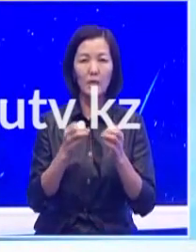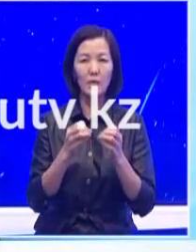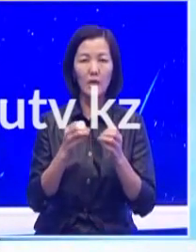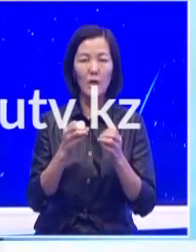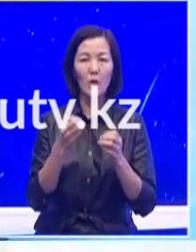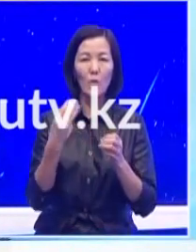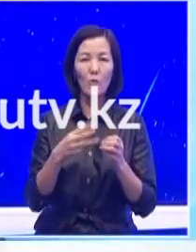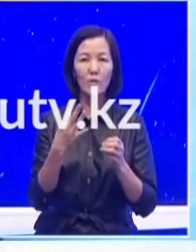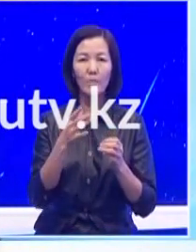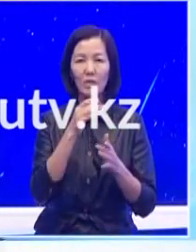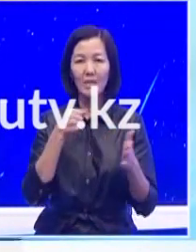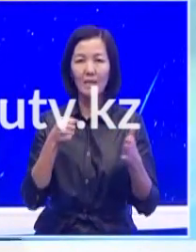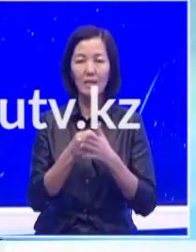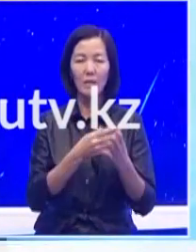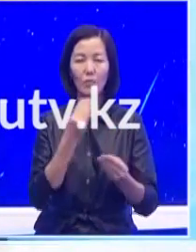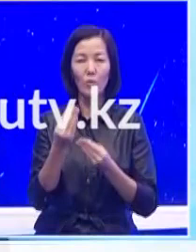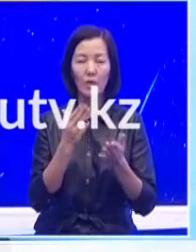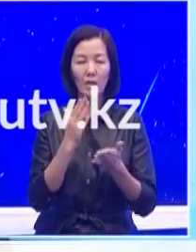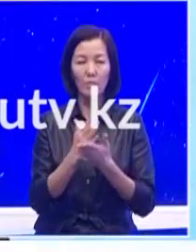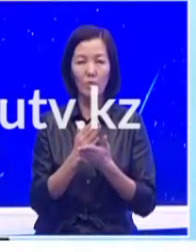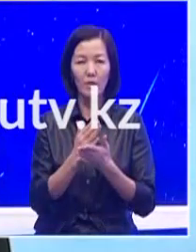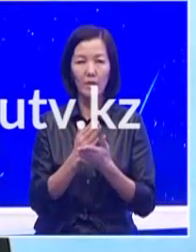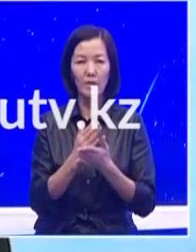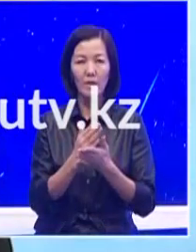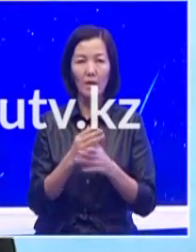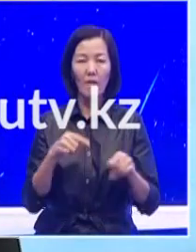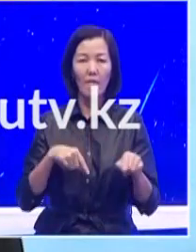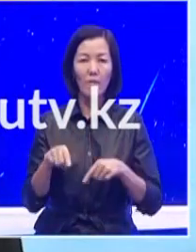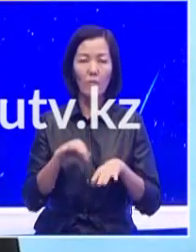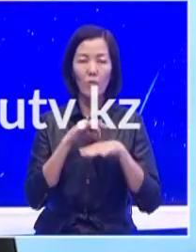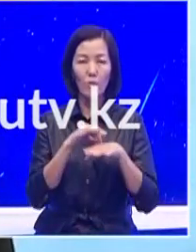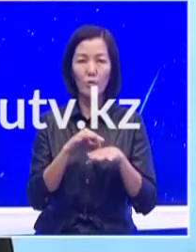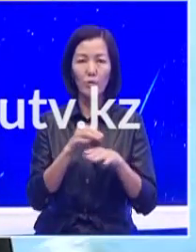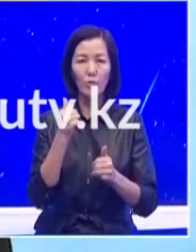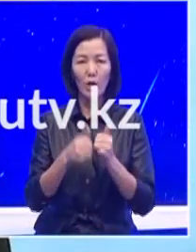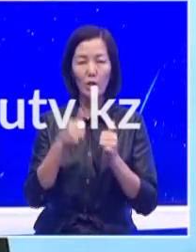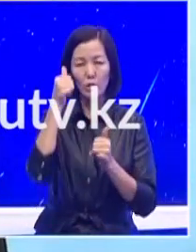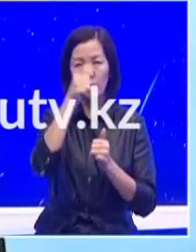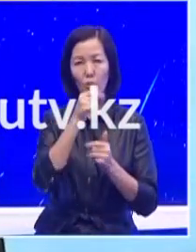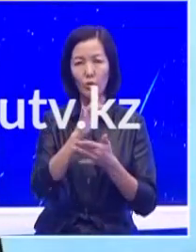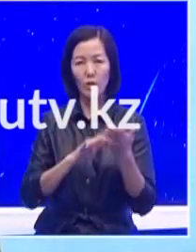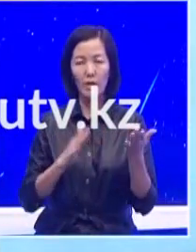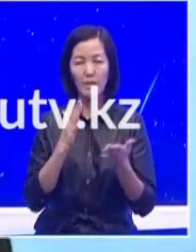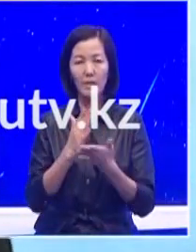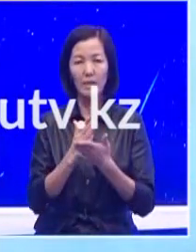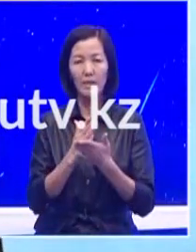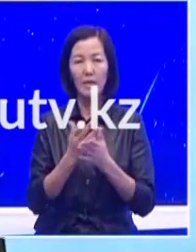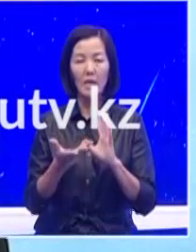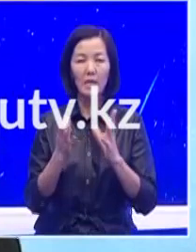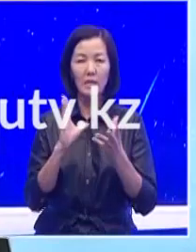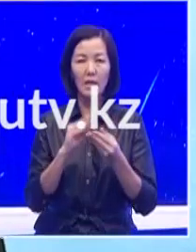аралығын құрайды. Бұл сонымен қатар футболды өткізу жыл сайын жалғасатын болады.